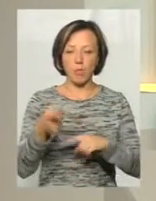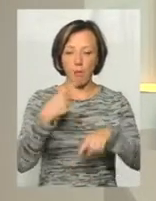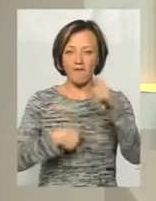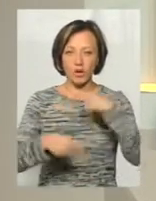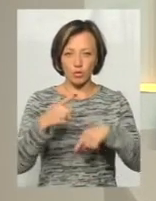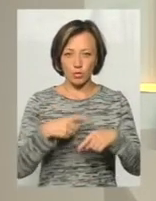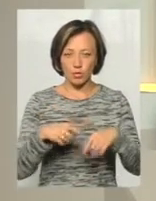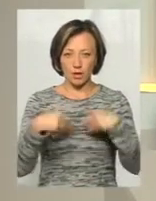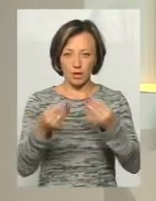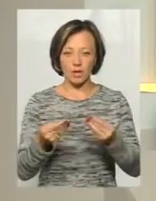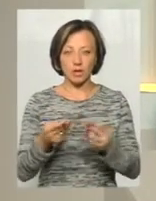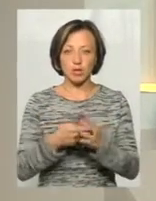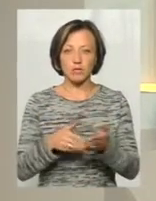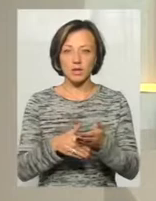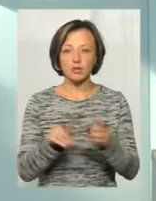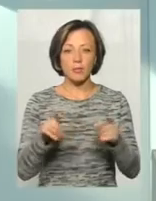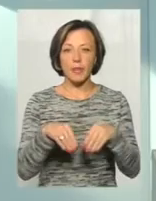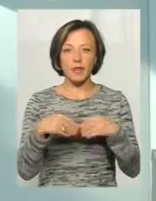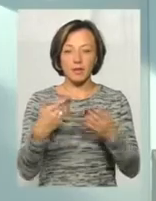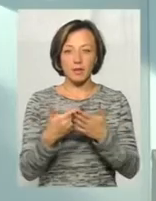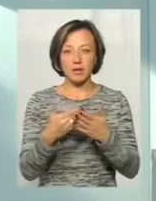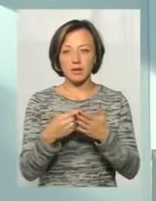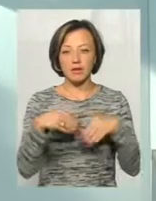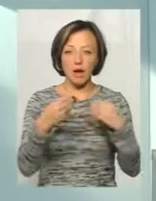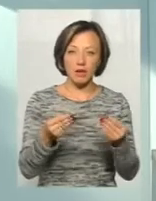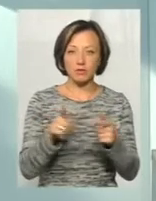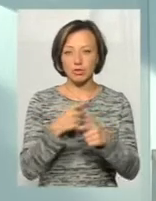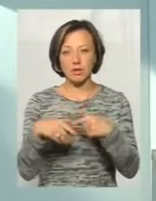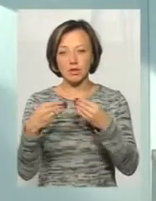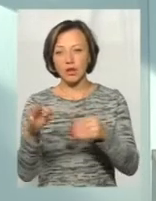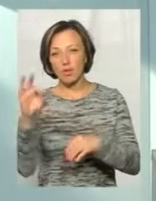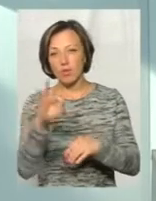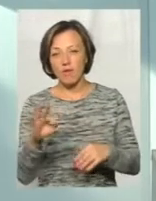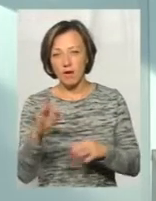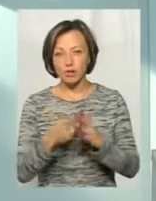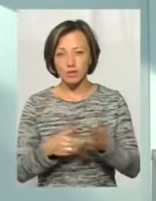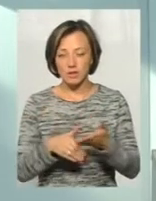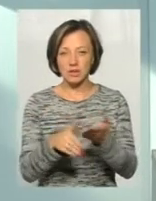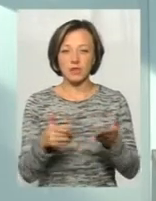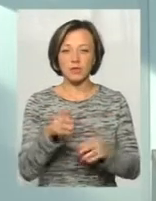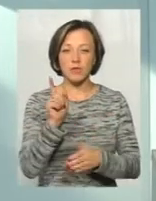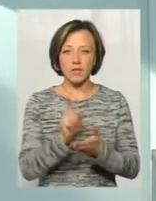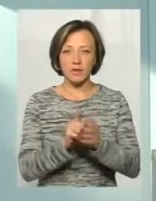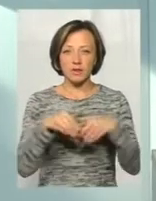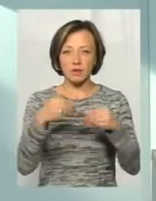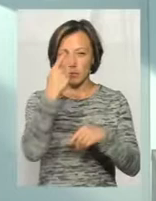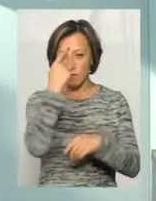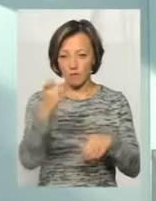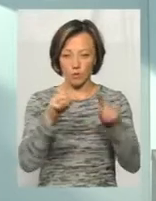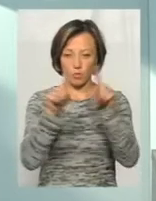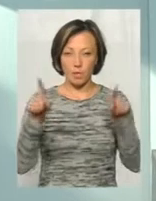щодо того, що не призначена або призначена субсидія на нульовому розмірі, їй повинні були надати